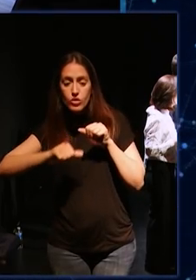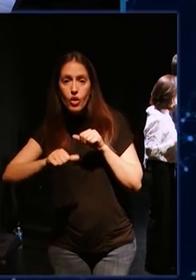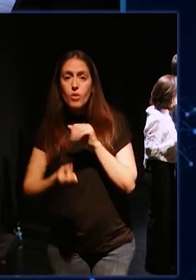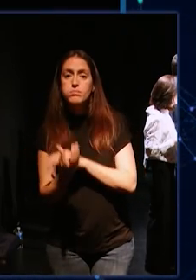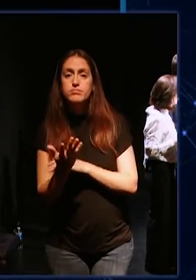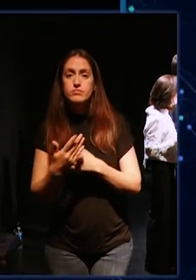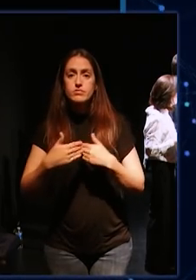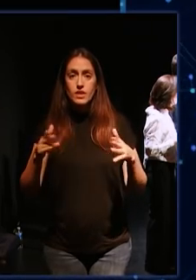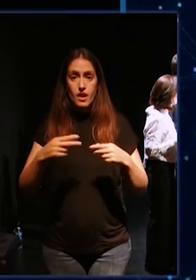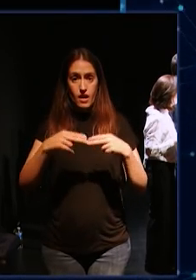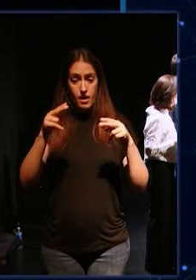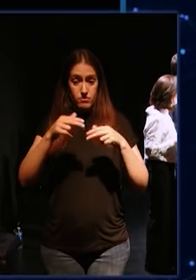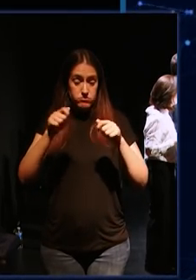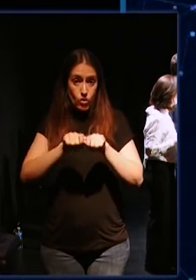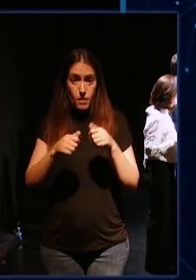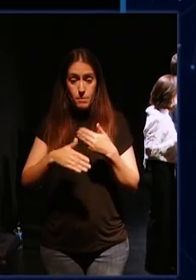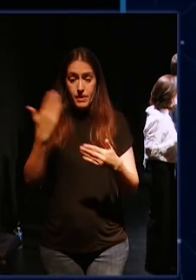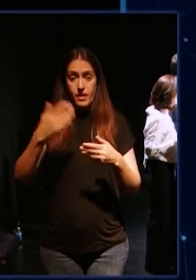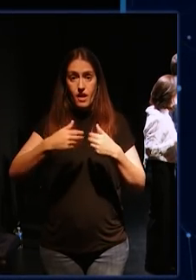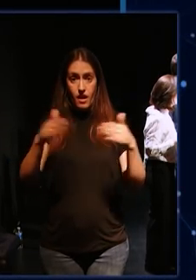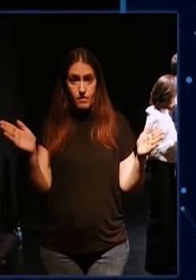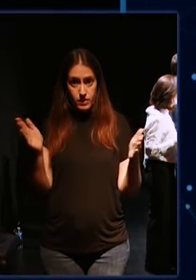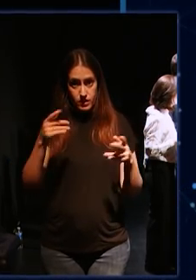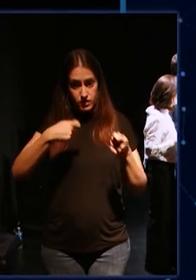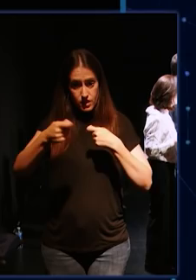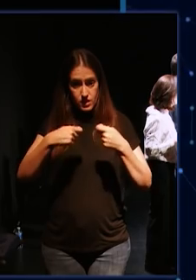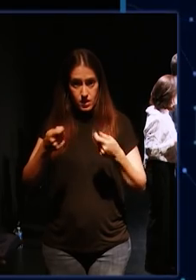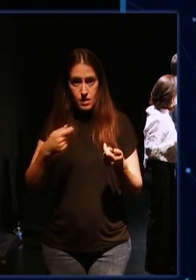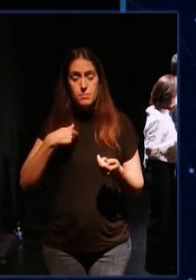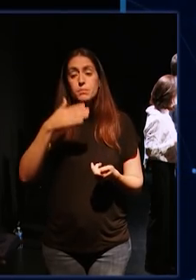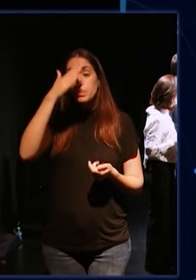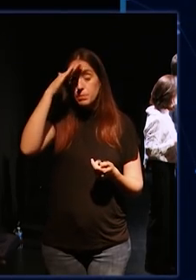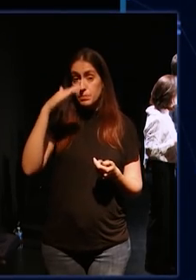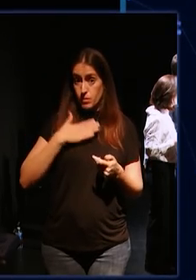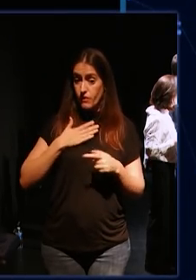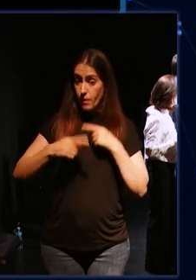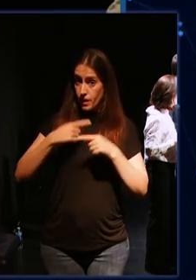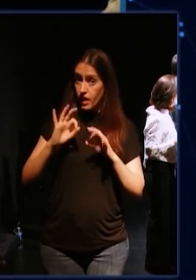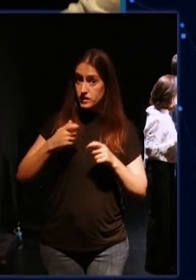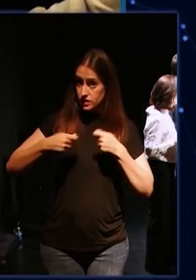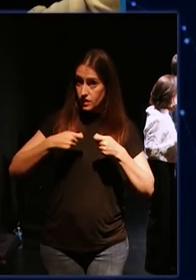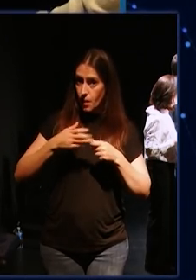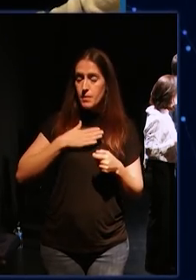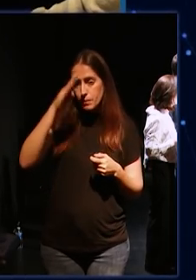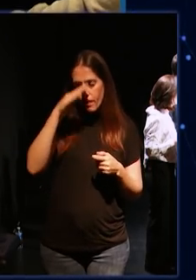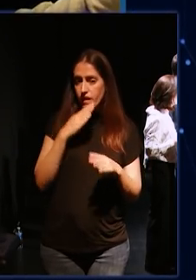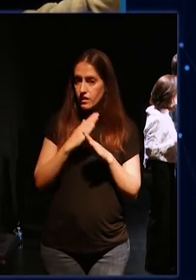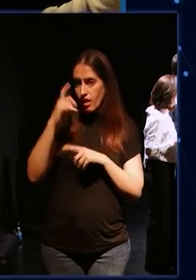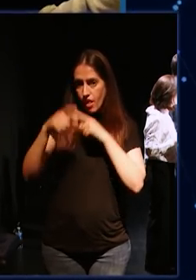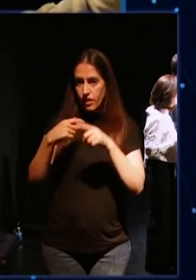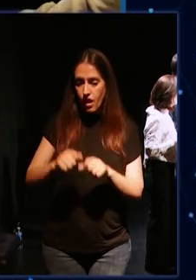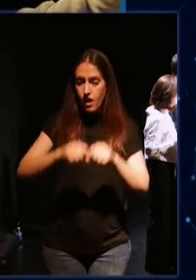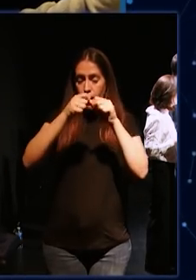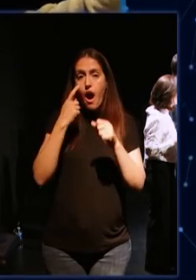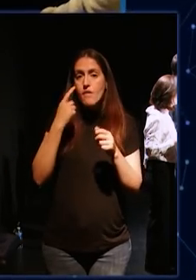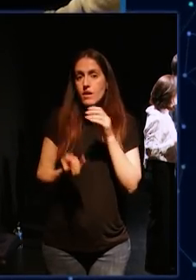la persiana. Jo vinc de família de botiguers i el meu pare cada vegada que aixecava la persiana deia a veure què passarà avui, no? I d'això n'hem de ser conscients i hem